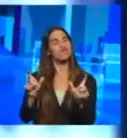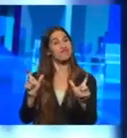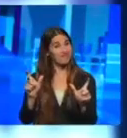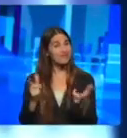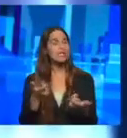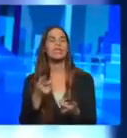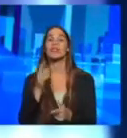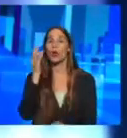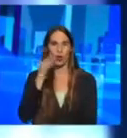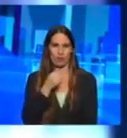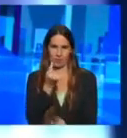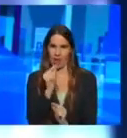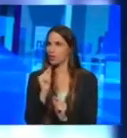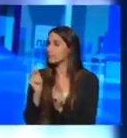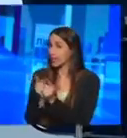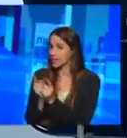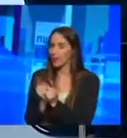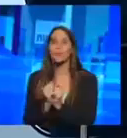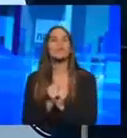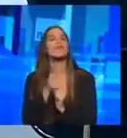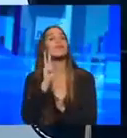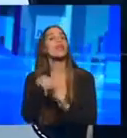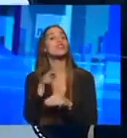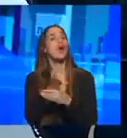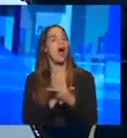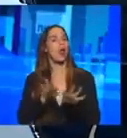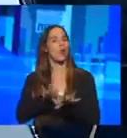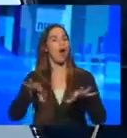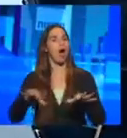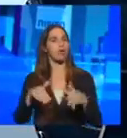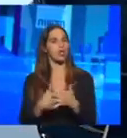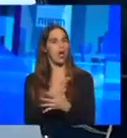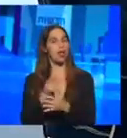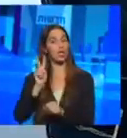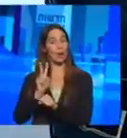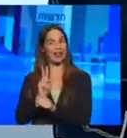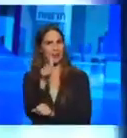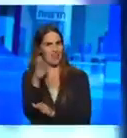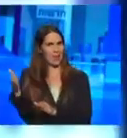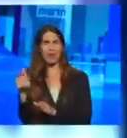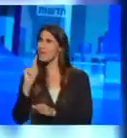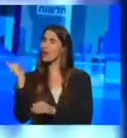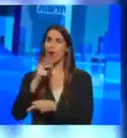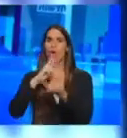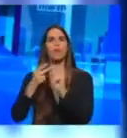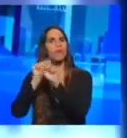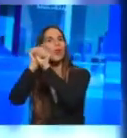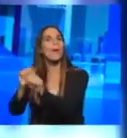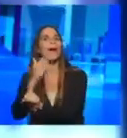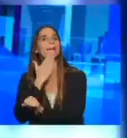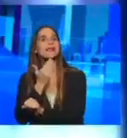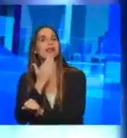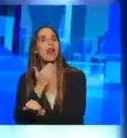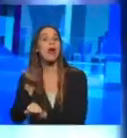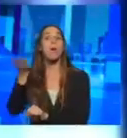לגבי מה שבני אמר. בקצרה. ממש בקצרה. יש חלוקה חדשה. היום את רואה שהשמרנים והימנים בכל העולם הם פרו-ישראלים. אלה